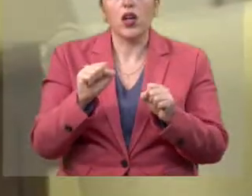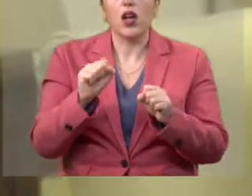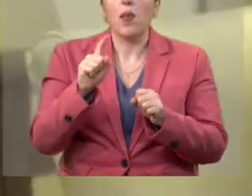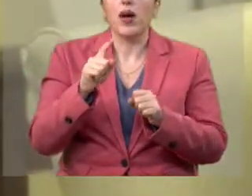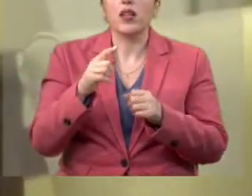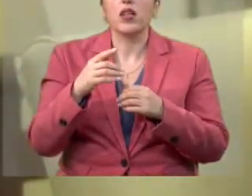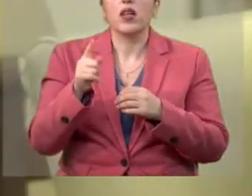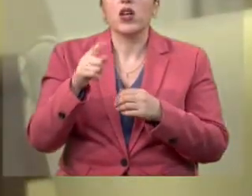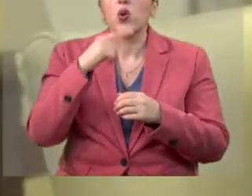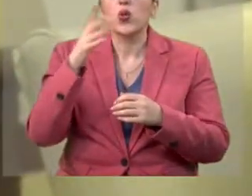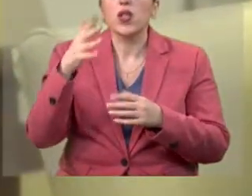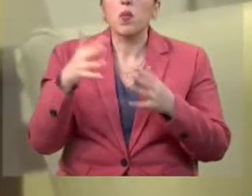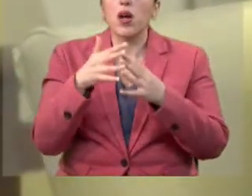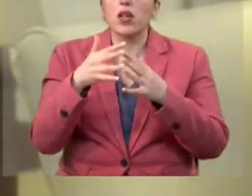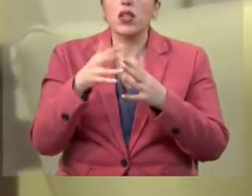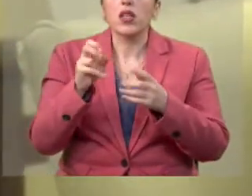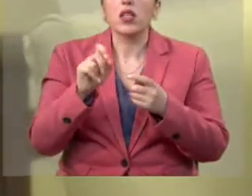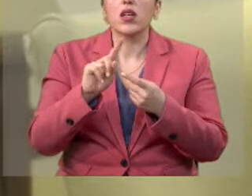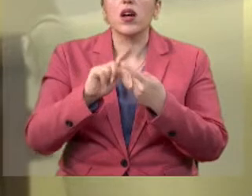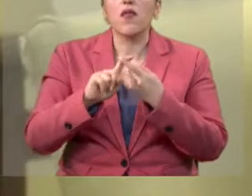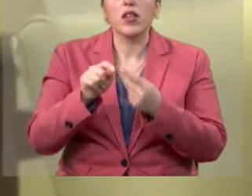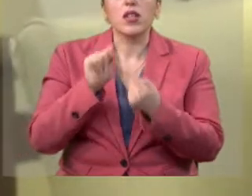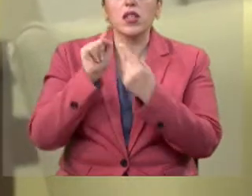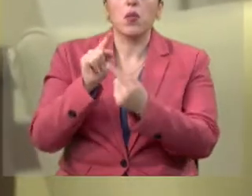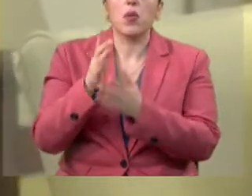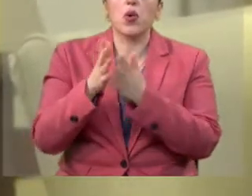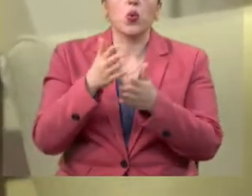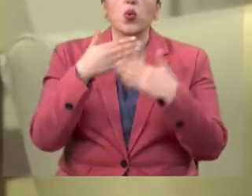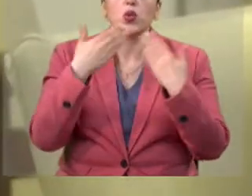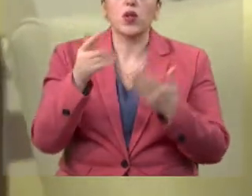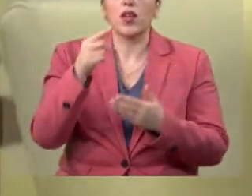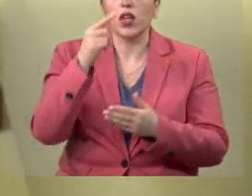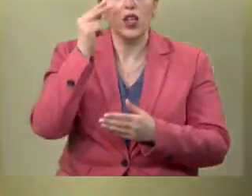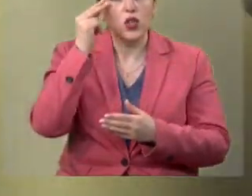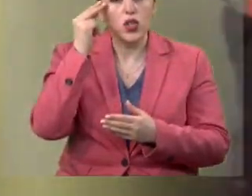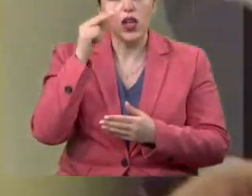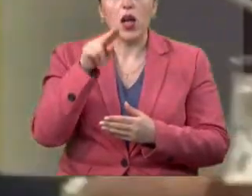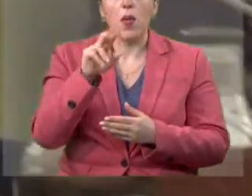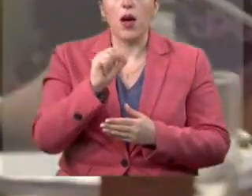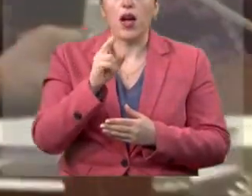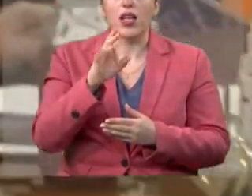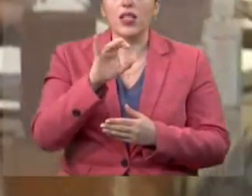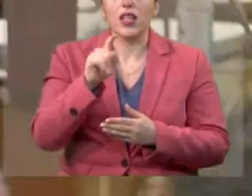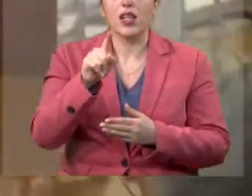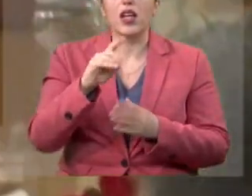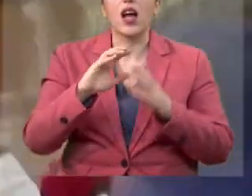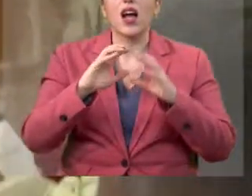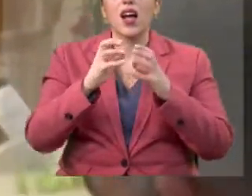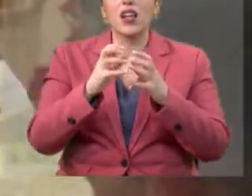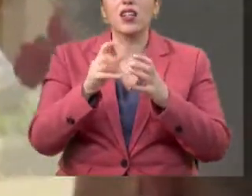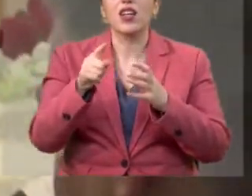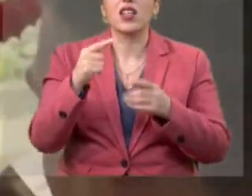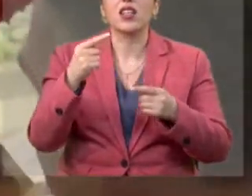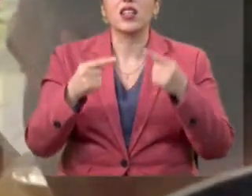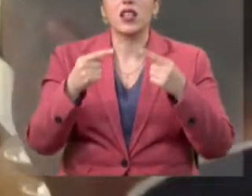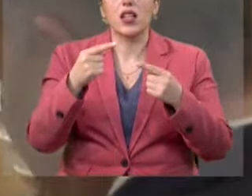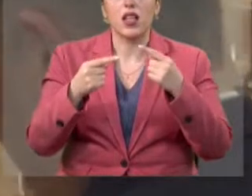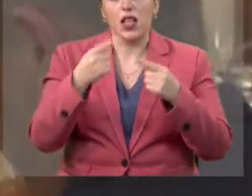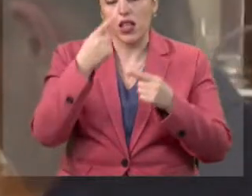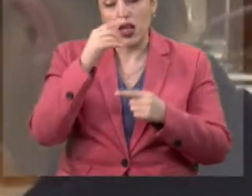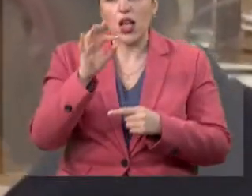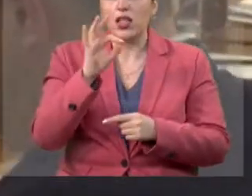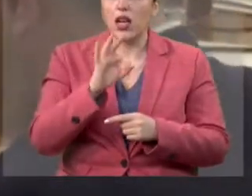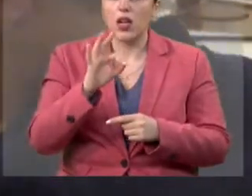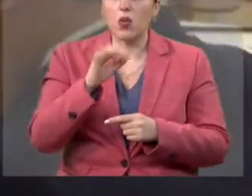դատապարտել Ռուսաստանի հարձակումը Ուկրաինայի վրա։ Հարևան Չինաստանի և Պակիստանի հետ աշխարհ քաղաքական և տարածքային վեճեր ունեցող Հնդկաստանի